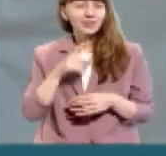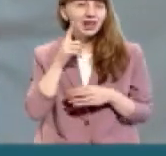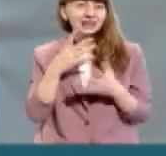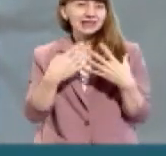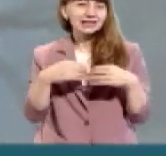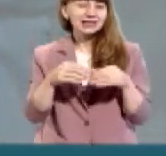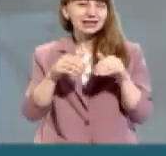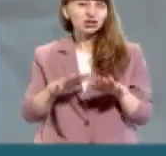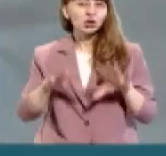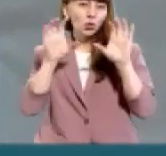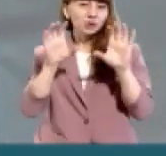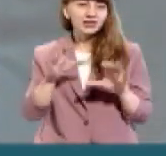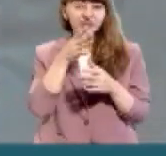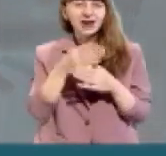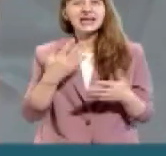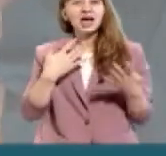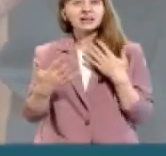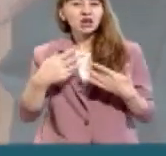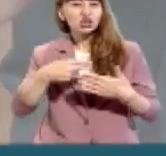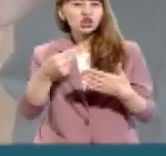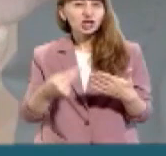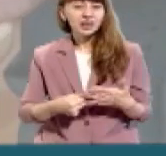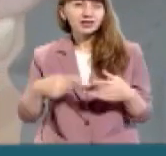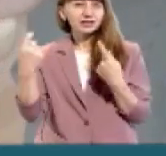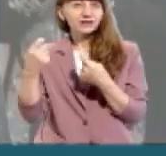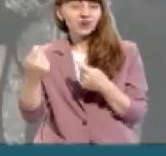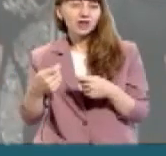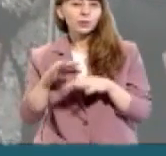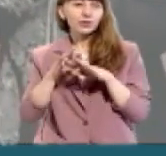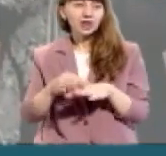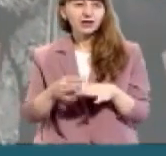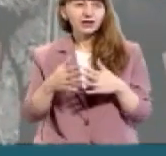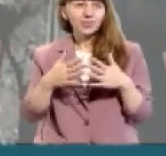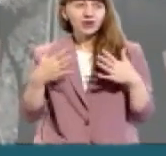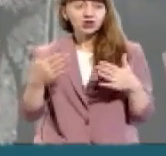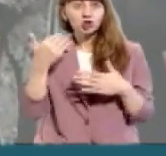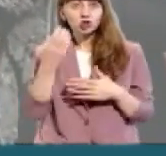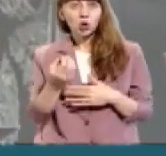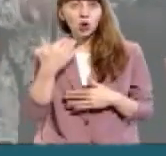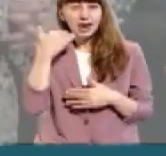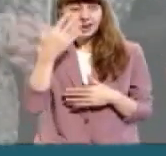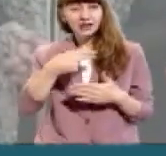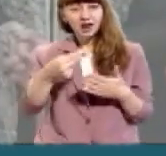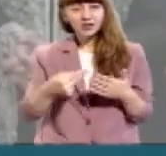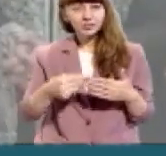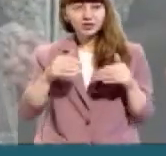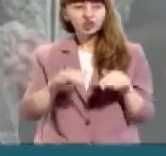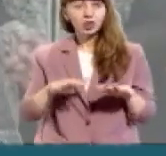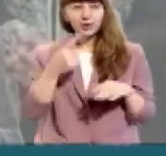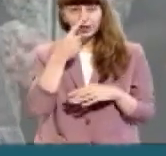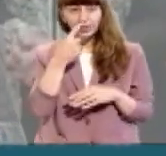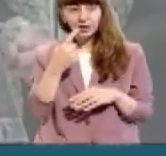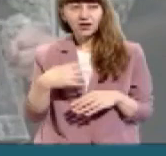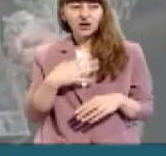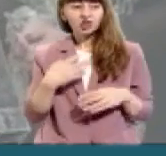Молодая пара решила узаконить свои отношения. Свадьбу ребята отметили с размахом еще летом, а вот расписаться решили в